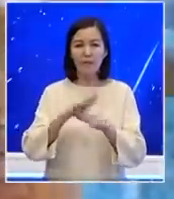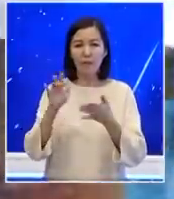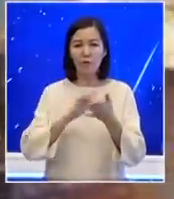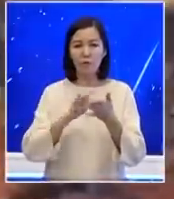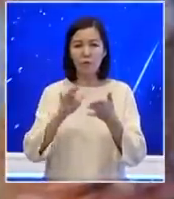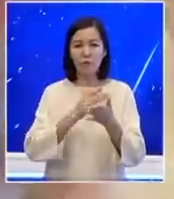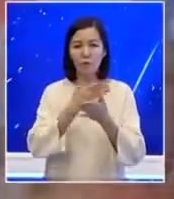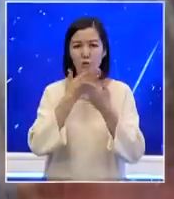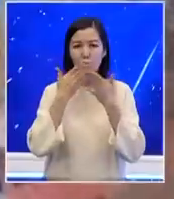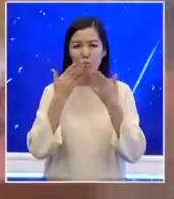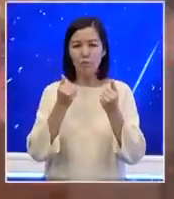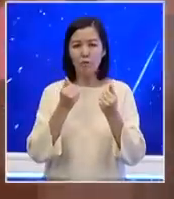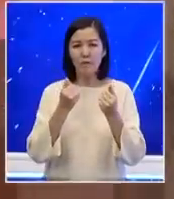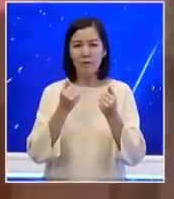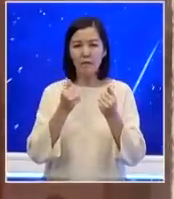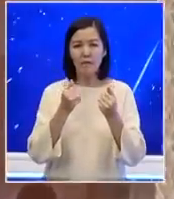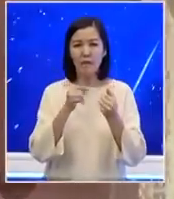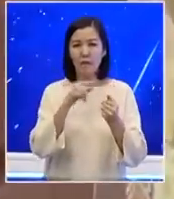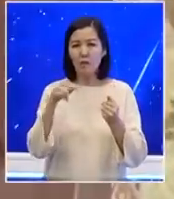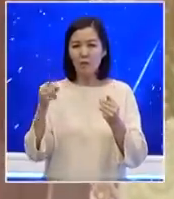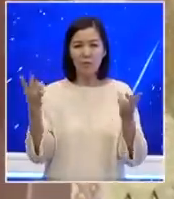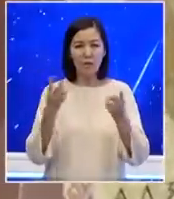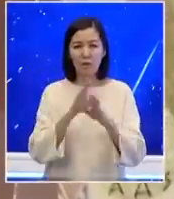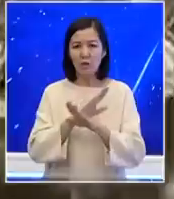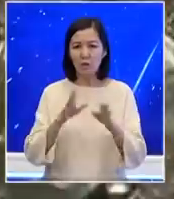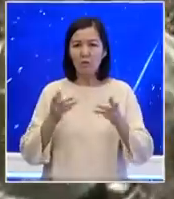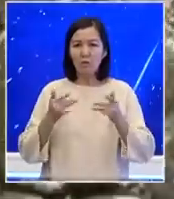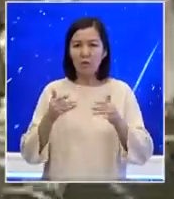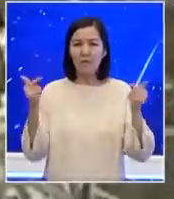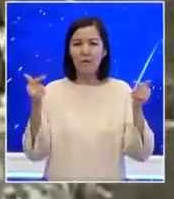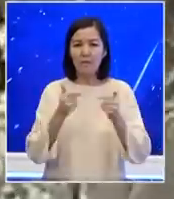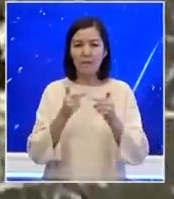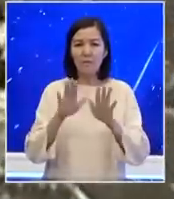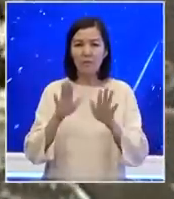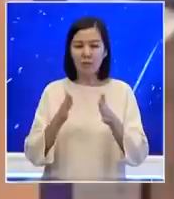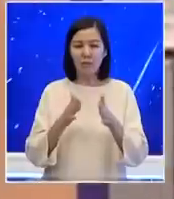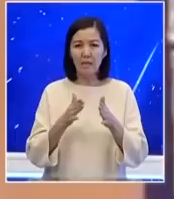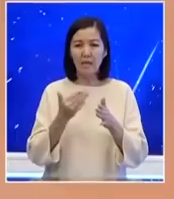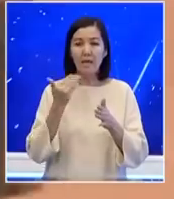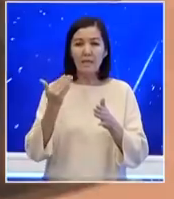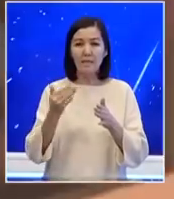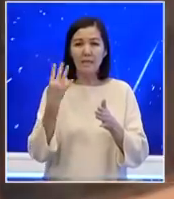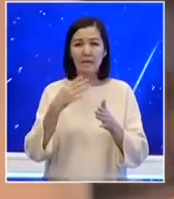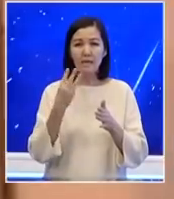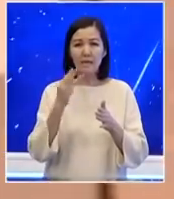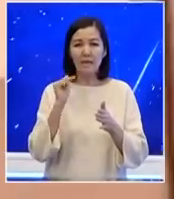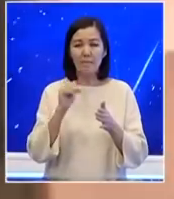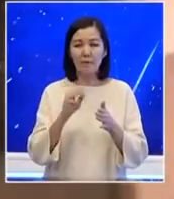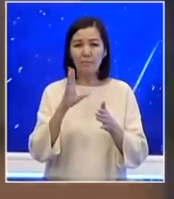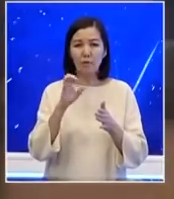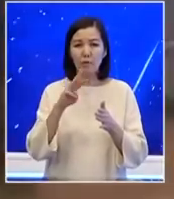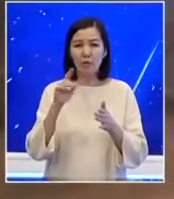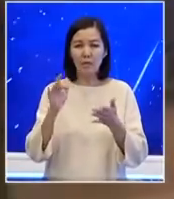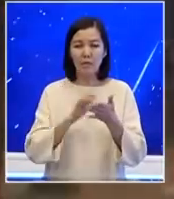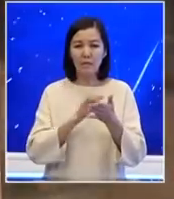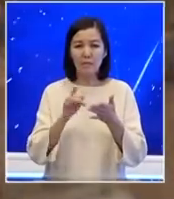шотты көрсететін жерге ештеңе көрсетпейсіз. Талапқа сай болған жағдайда сізге 42500 теңге тағайындалып, есепшот ашылғанша бір